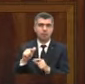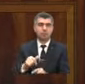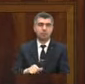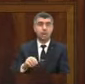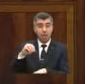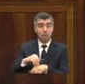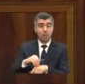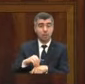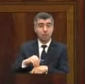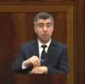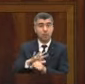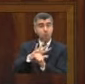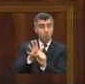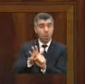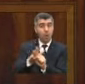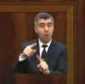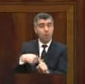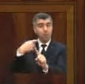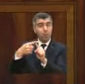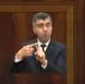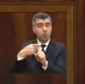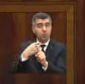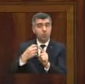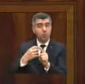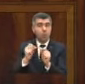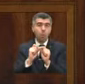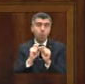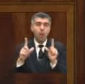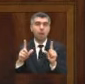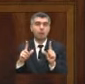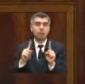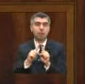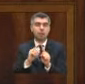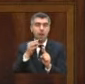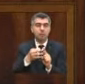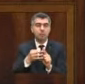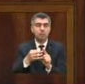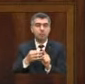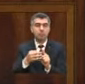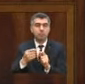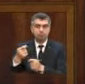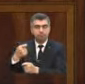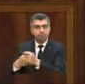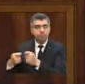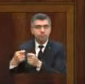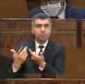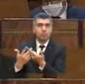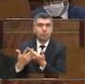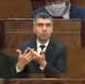الجائحة أيضا أوضحت لنا أن هناك قوة في نظامنا الاقتصادي وفي